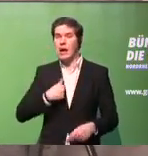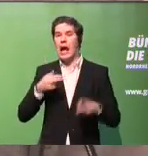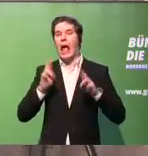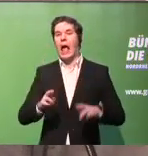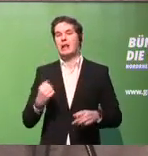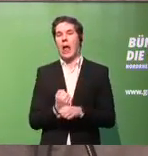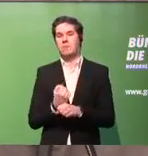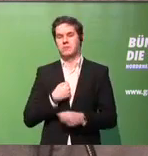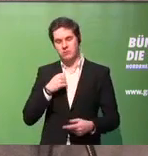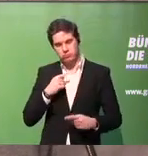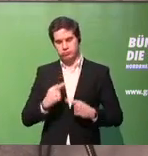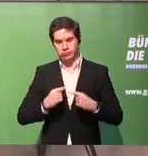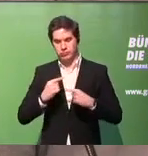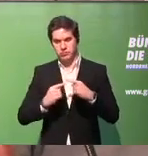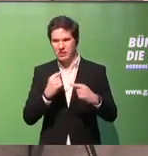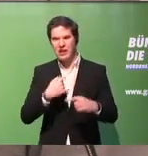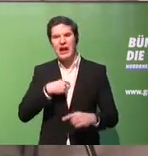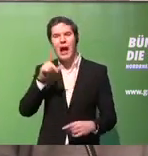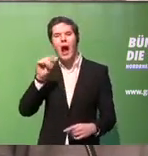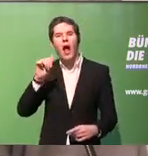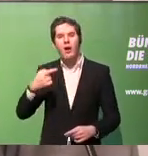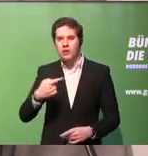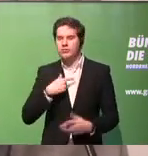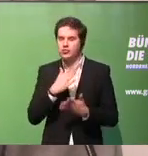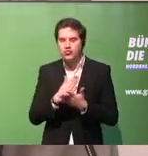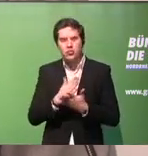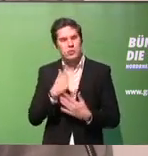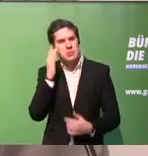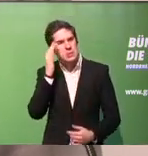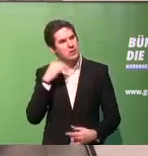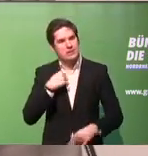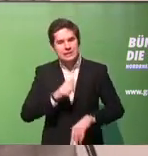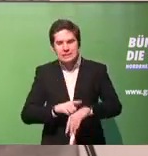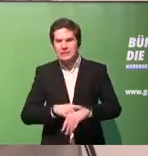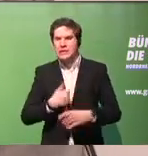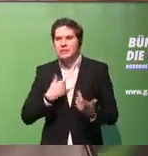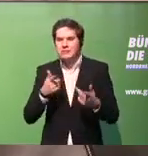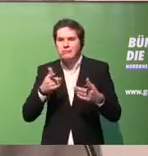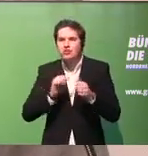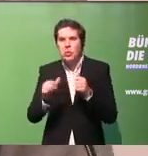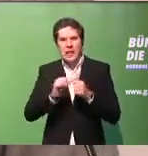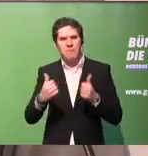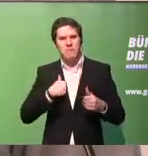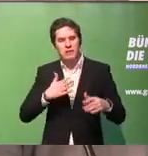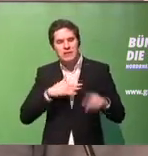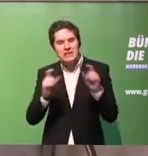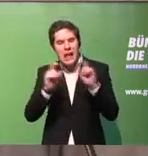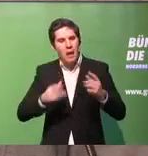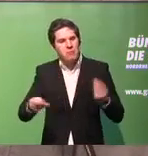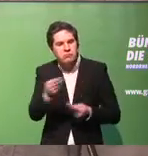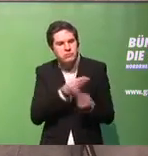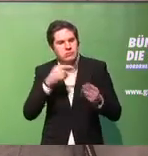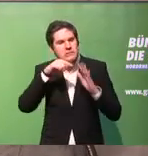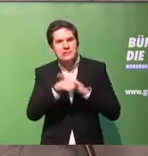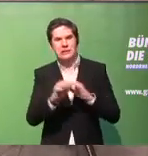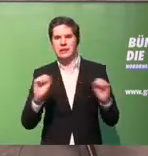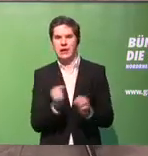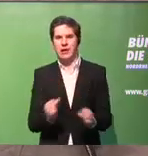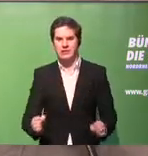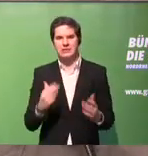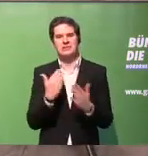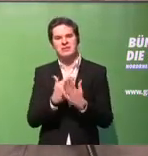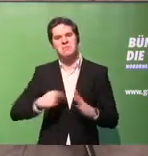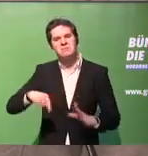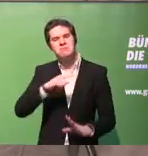wir uns in der LAG immer gesagt haben, wir haben immer zu wenig Zeit für unsere Themen und unsere Themen richtig durchzuarbeiten. Und da ist bei uns die Idee gekommen,